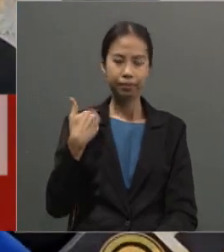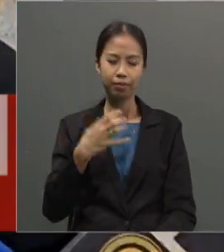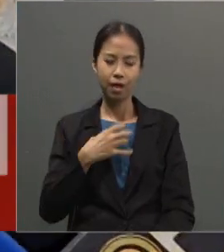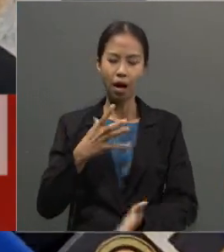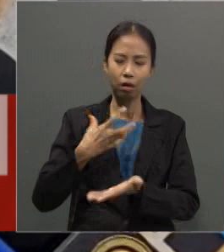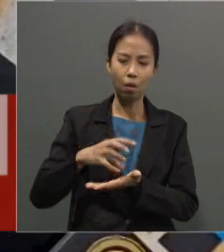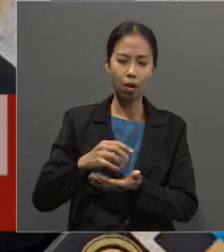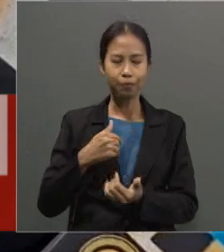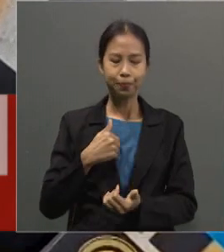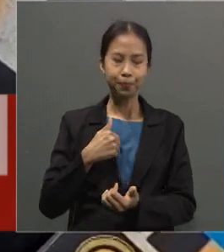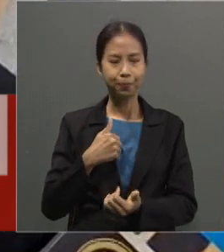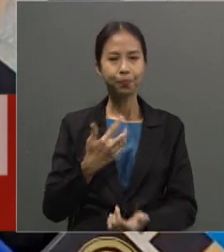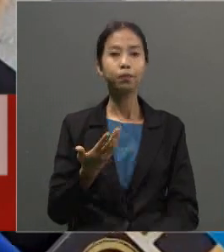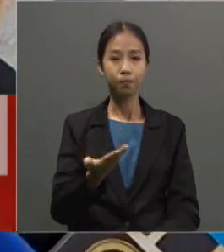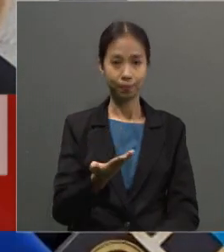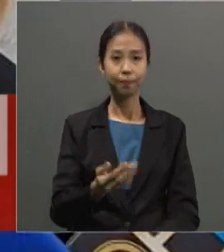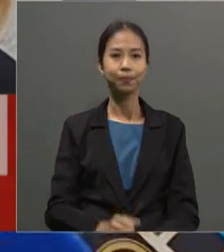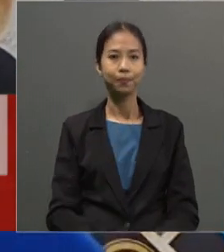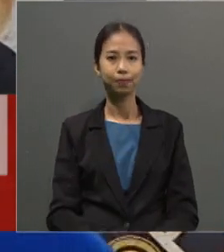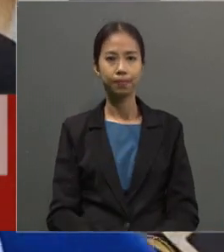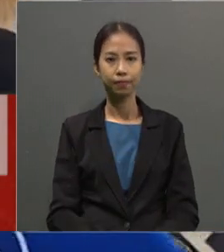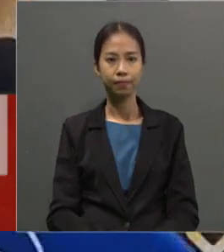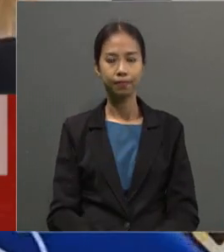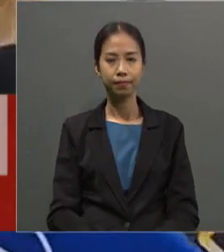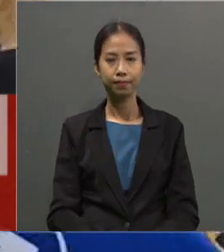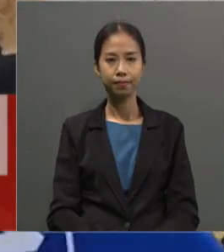ดในรายละเอียดมากนักนะคะเอาไปฟังเสียงกันค่ะ